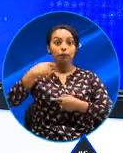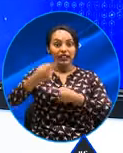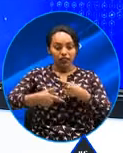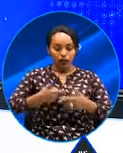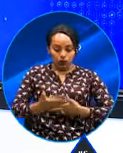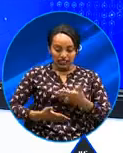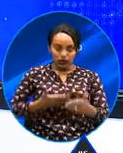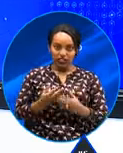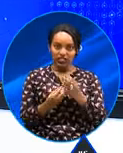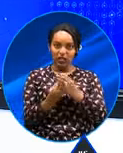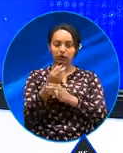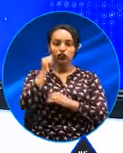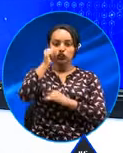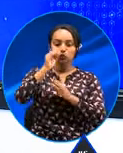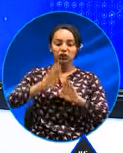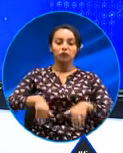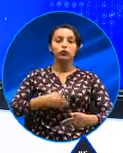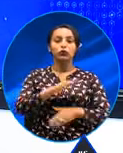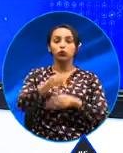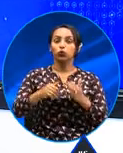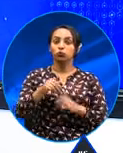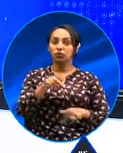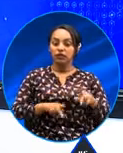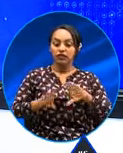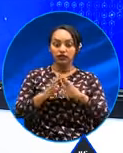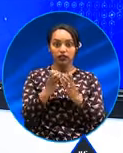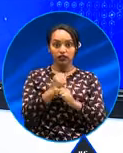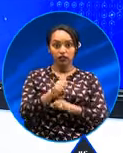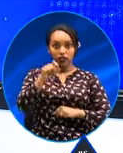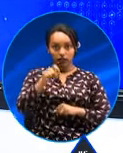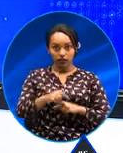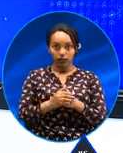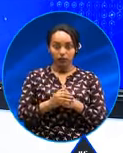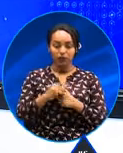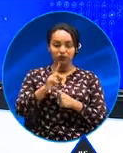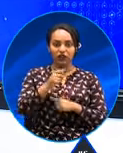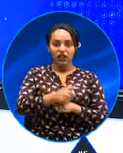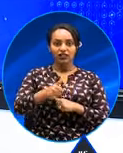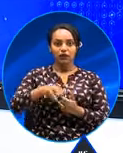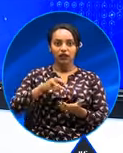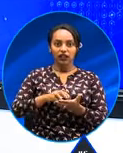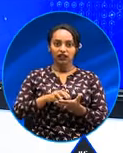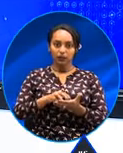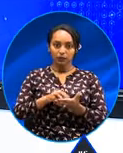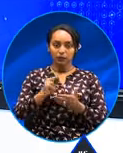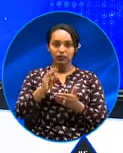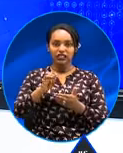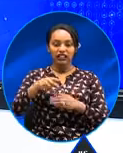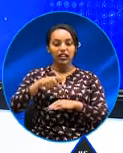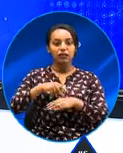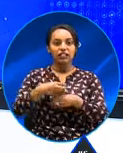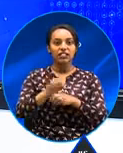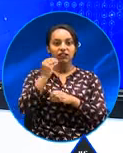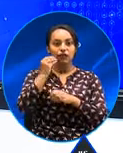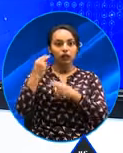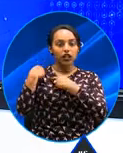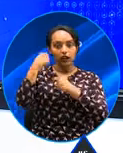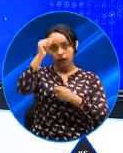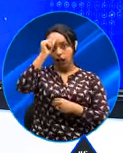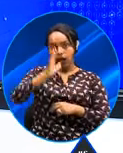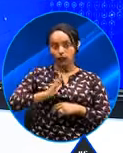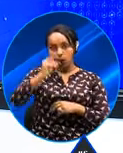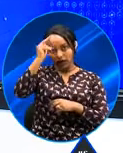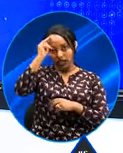ለሚቀጥለው ትውልድ የለመለመች ኢትዮጵያን ለማስረከብ ሁሉም የህብረተሰብ ክፍል ሊሰራ እንደሚገባም የአዲስ አበባ ከተማ የብልጽግና ፓርቲ ጽህፈት ቤት ኃላፊ